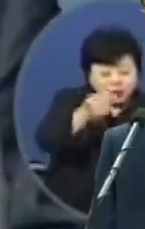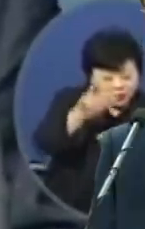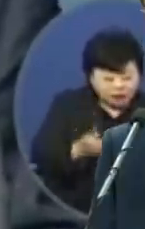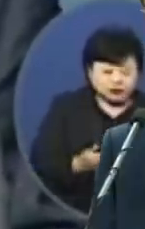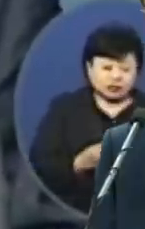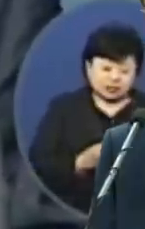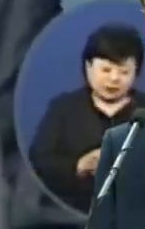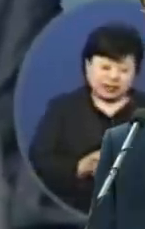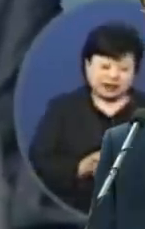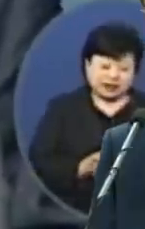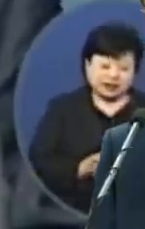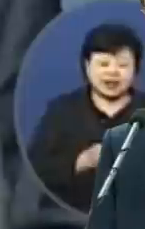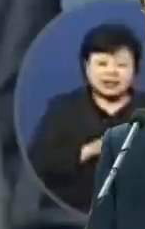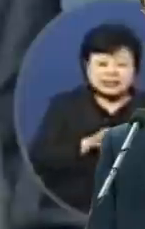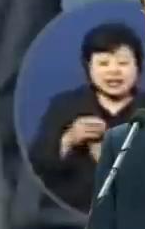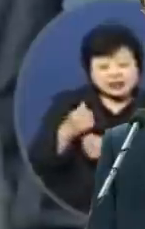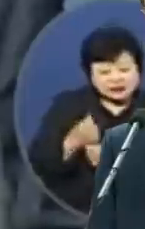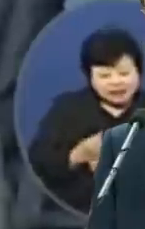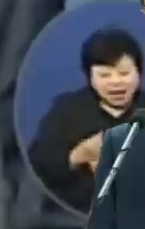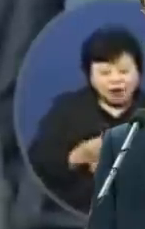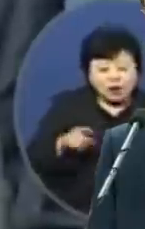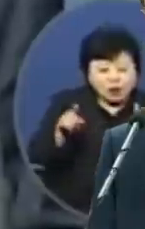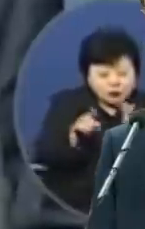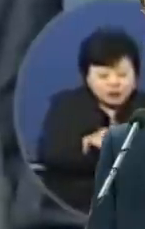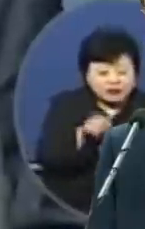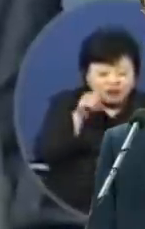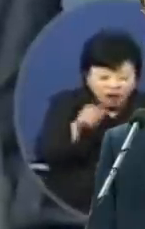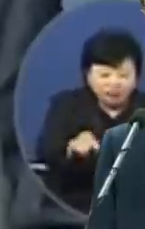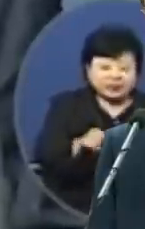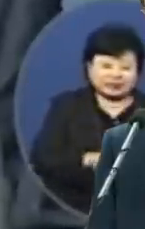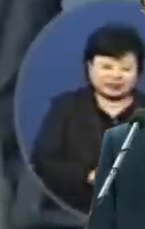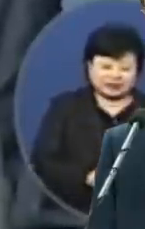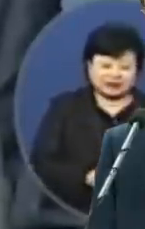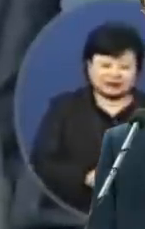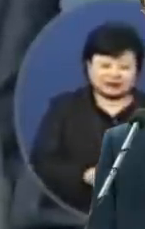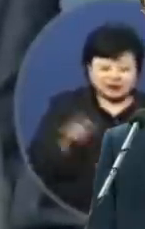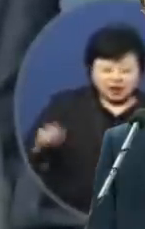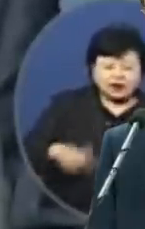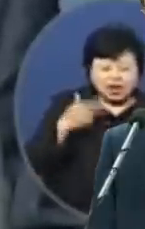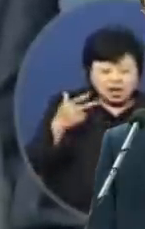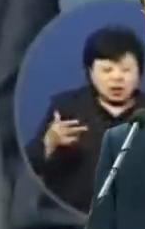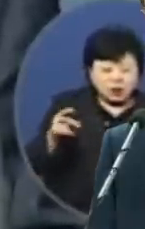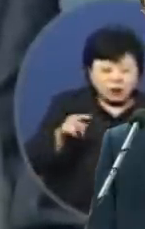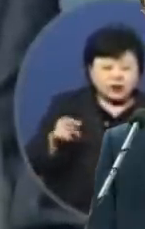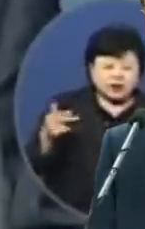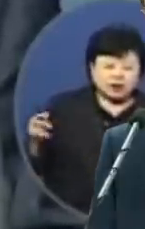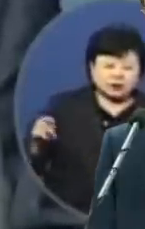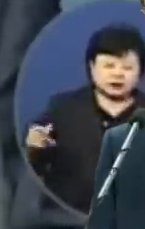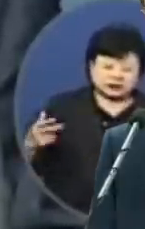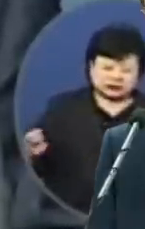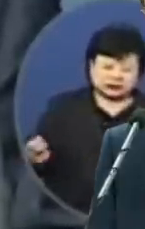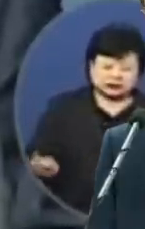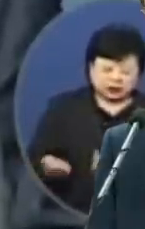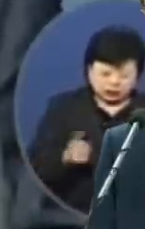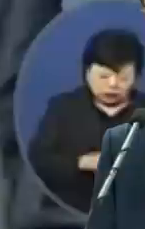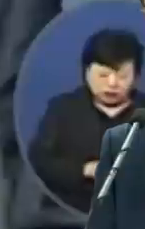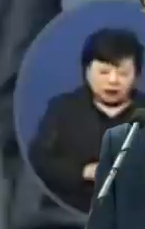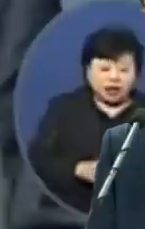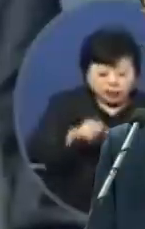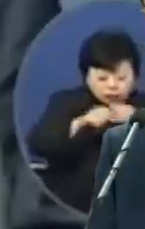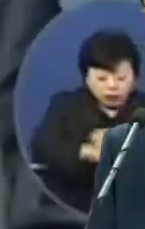구원하셨으므로 그 사랑을 의지하고 믿는 것입니다. 하루에 7번씩, 7번씩 넘어져도 또 일어나서 또 믿는